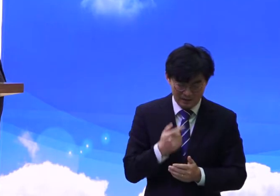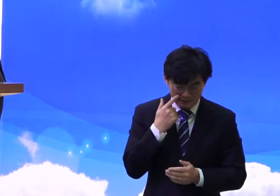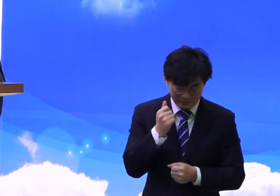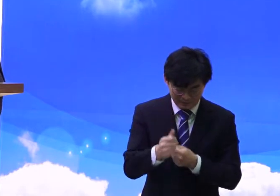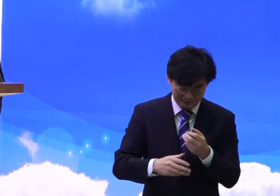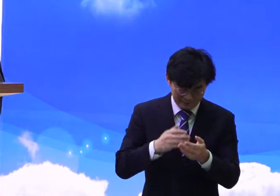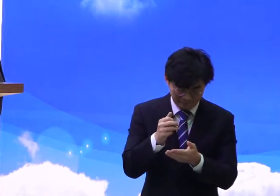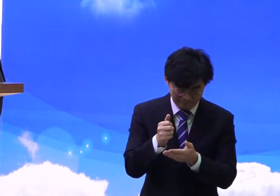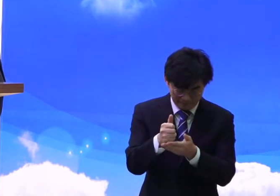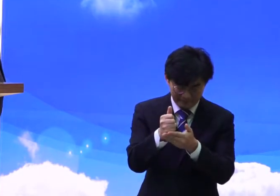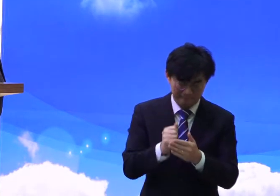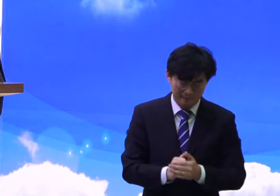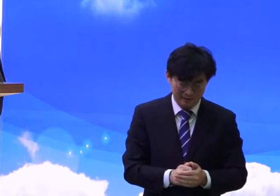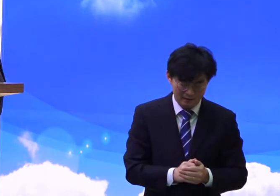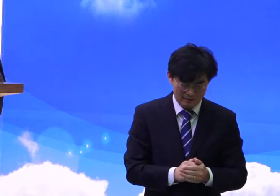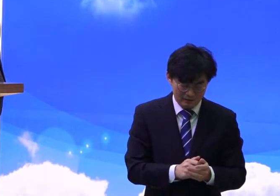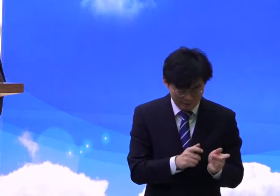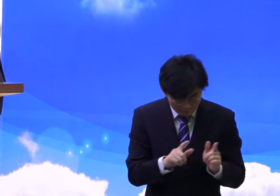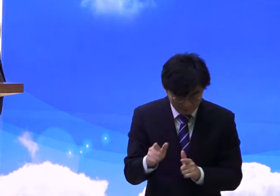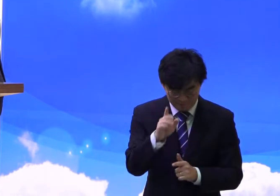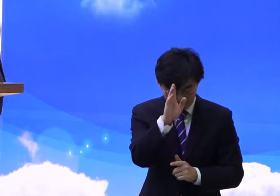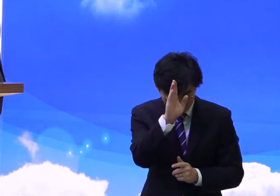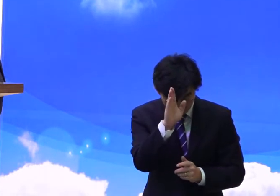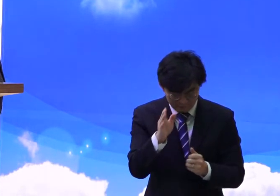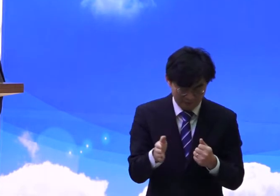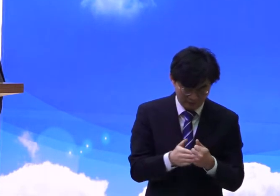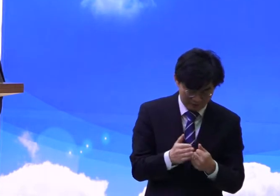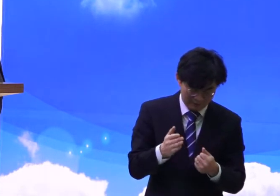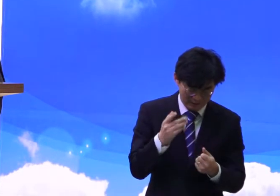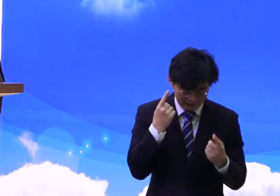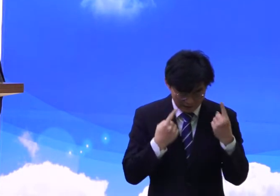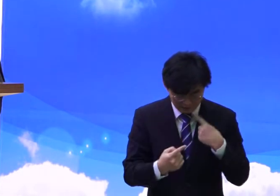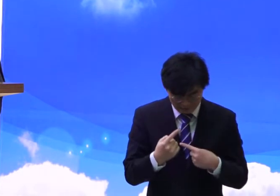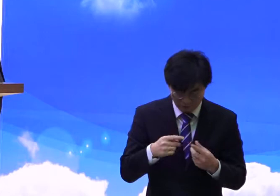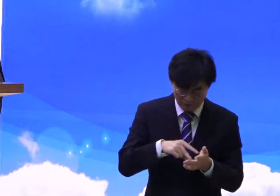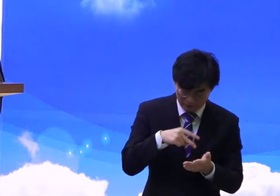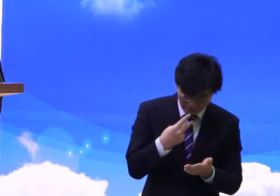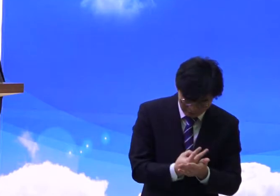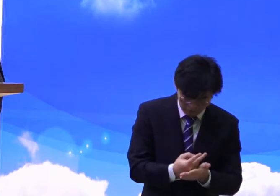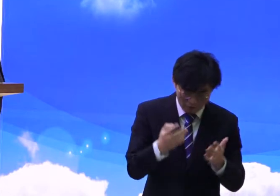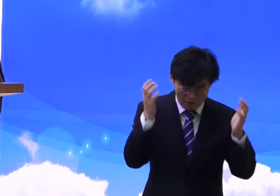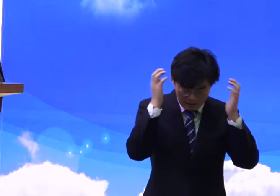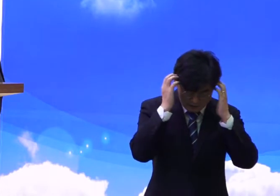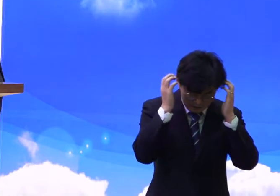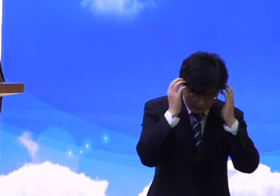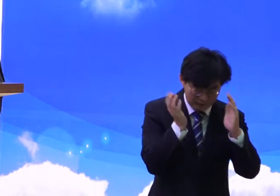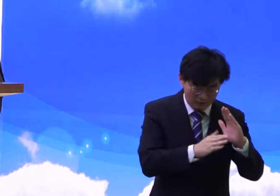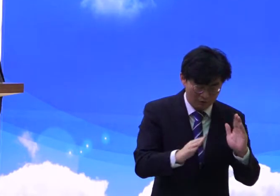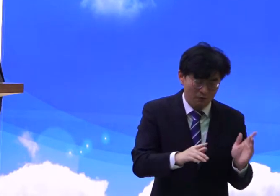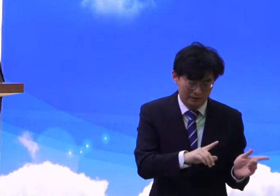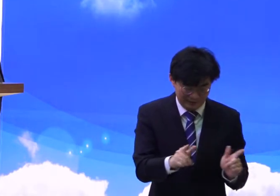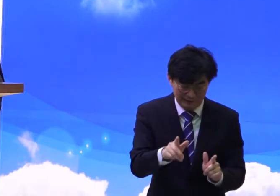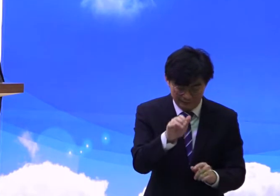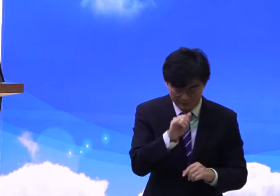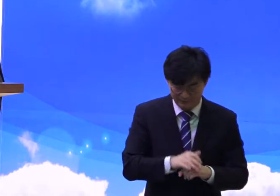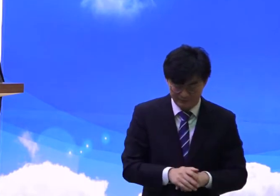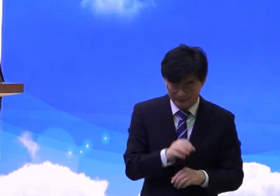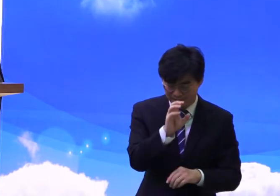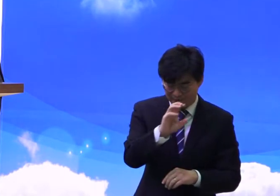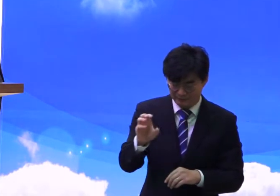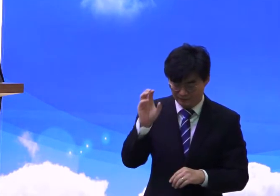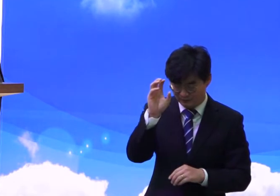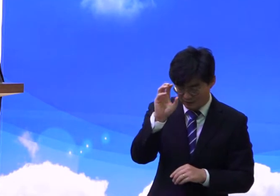아버지 원치 않는 질병과 시험에 든 성도, 환난을 당하는 성도들에게